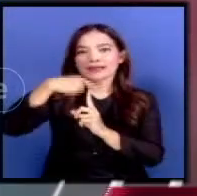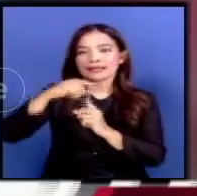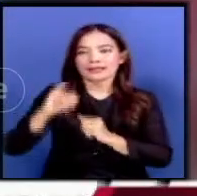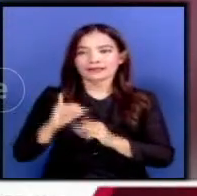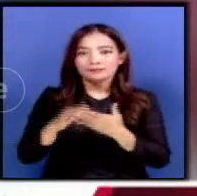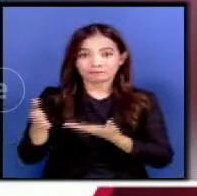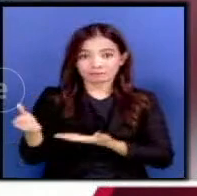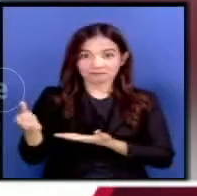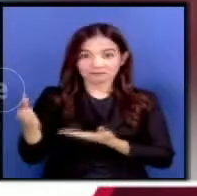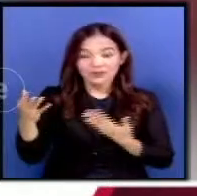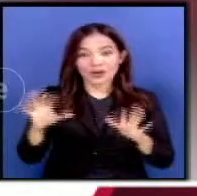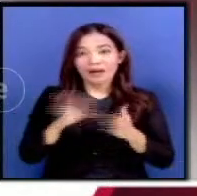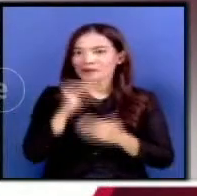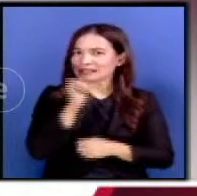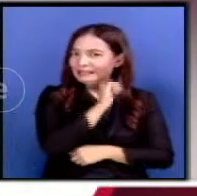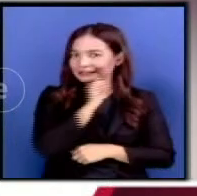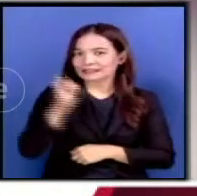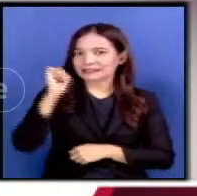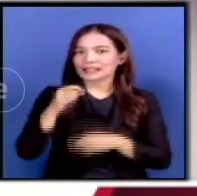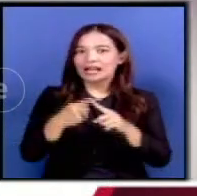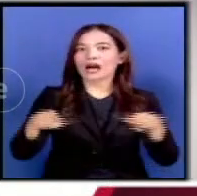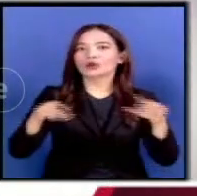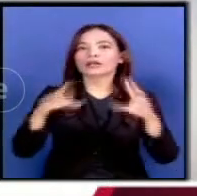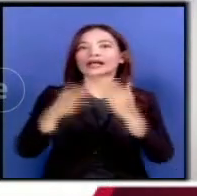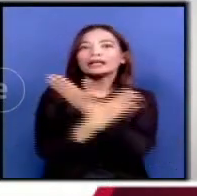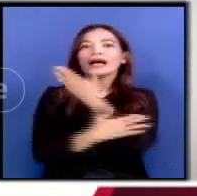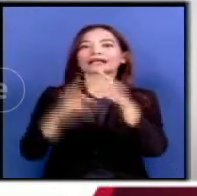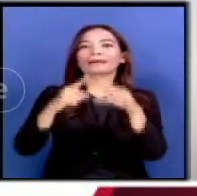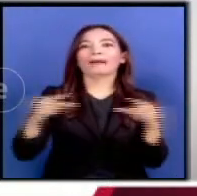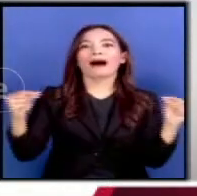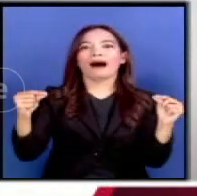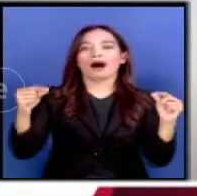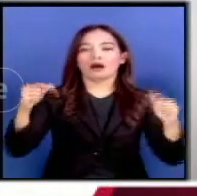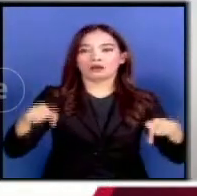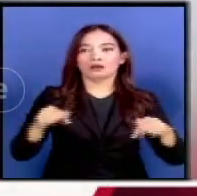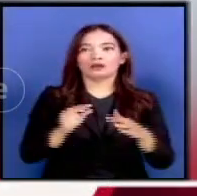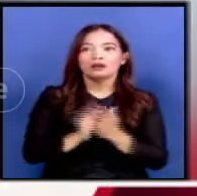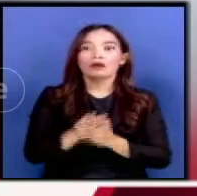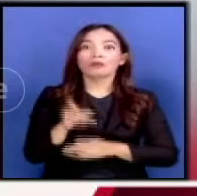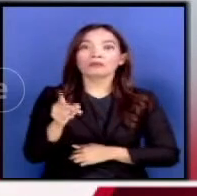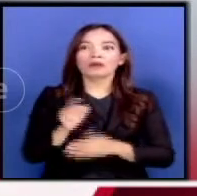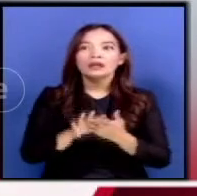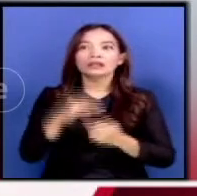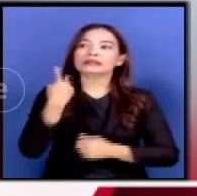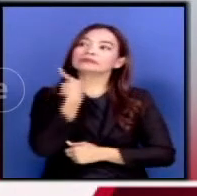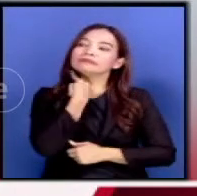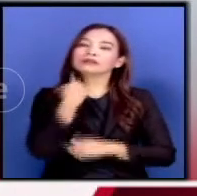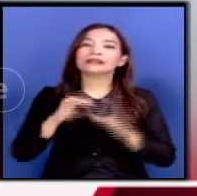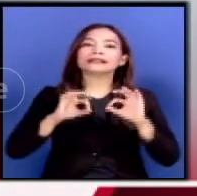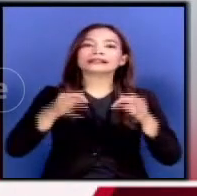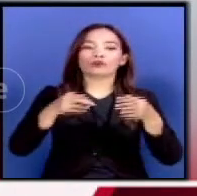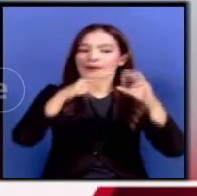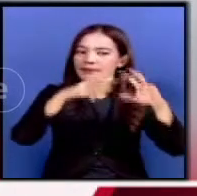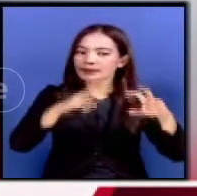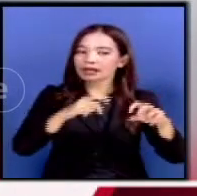Kakek Juhani ternyata bisa menyanyikan lagu-lagu Jepang. Kemampuan Juhani terungkap saat tenaga medis kejiwaan